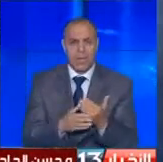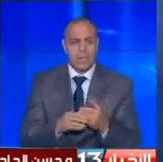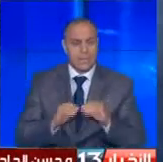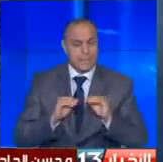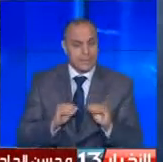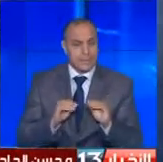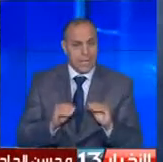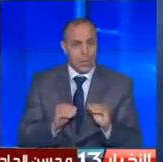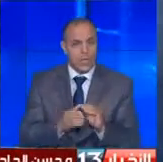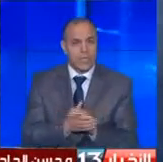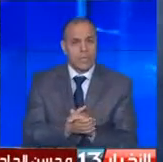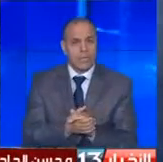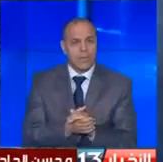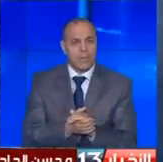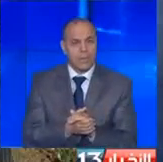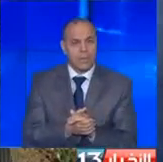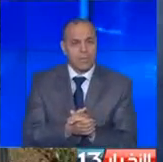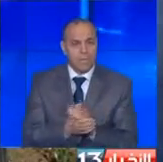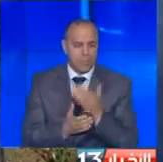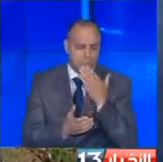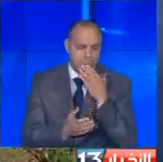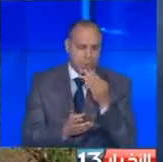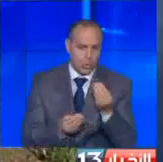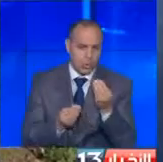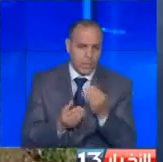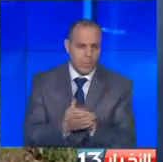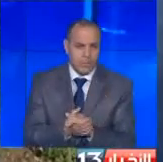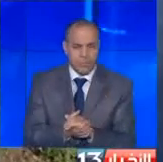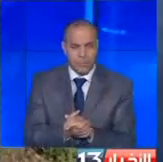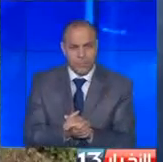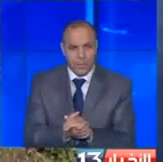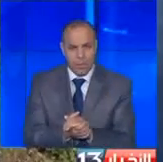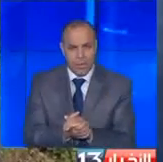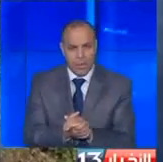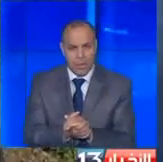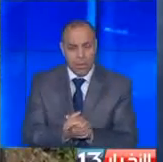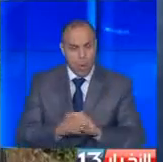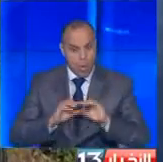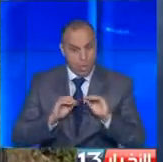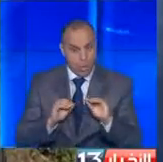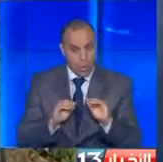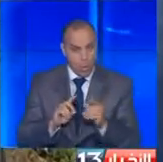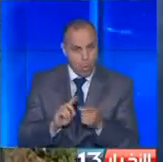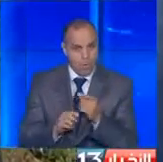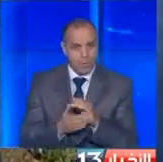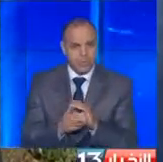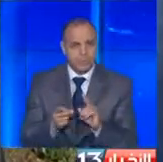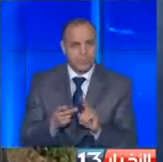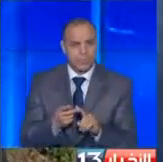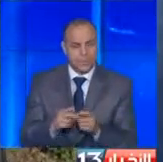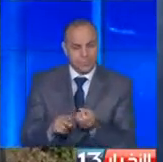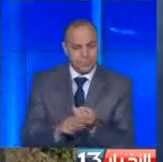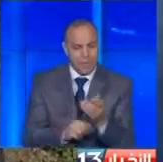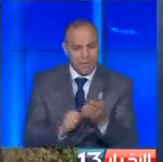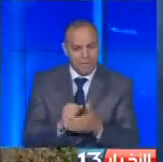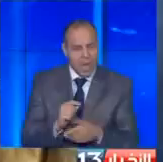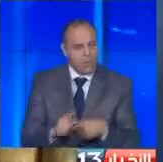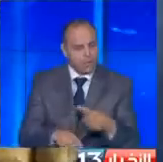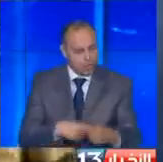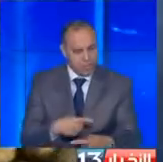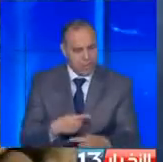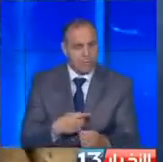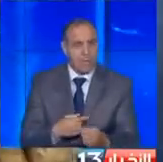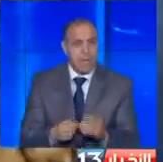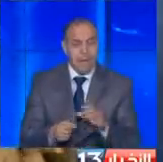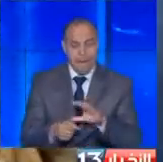تكوين اللي قامت لنا به جي زياد مشكورة، فهمت؟ هذا تكوين، ومنهم الإرشاد الفلاحي ولا مستمر.